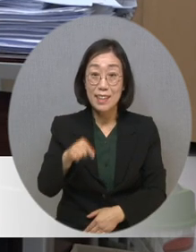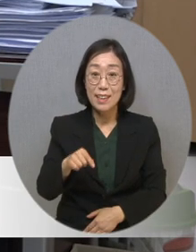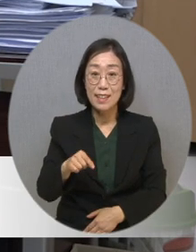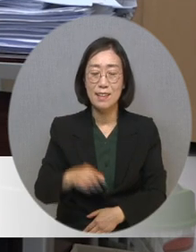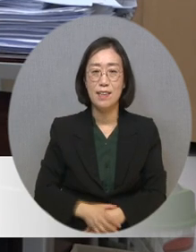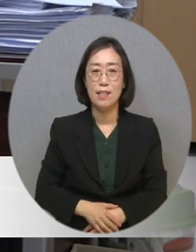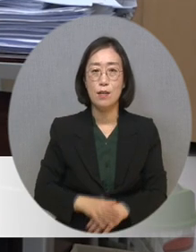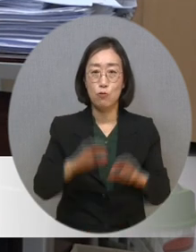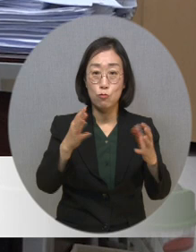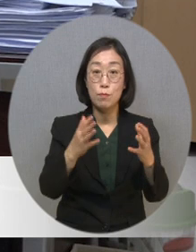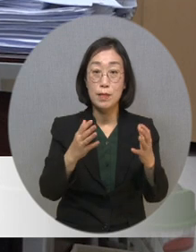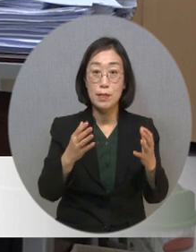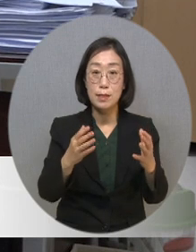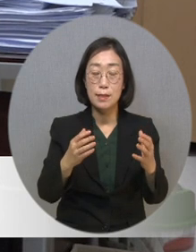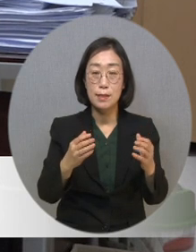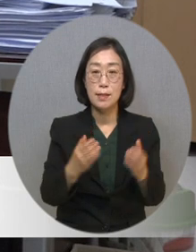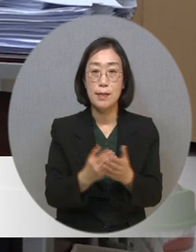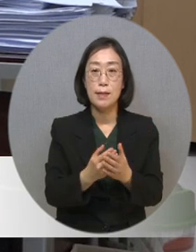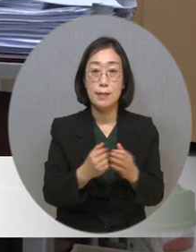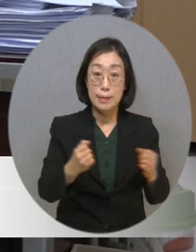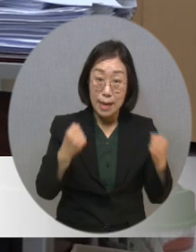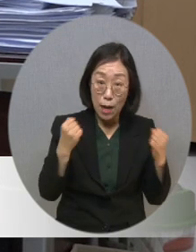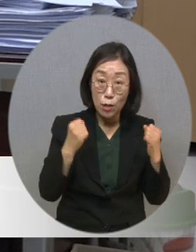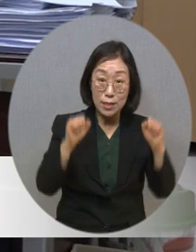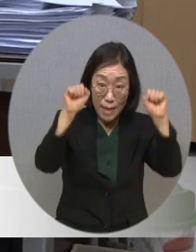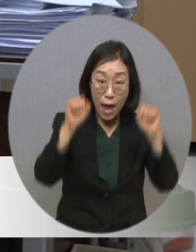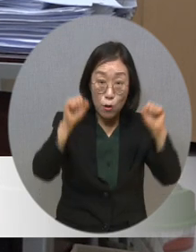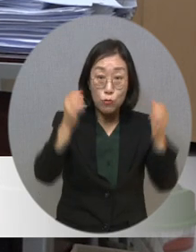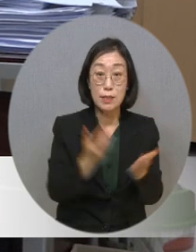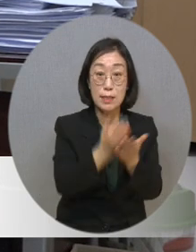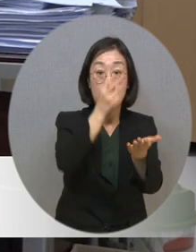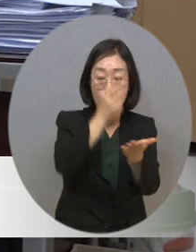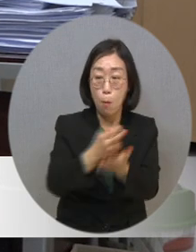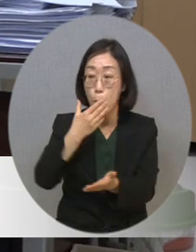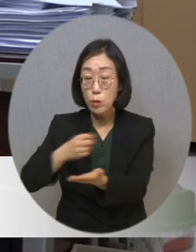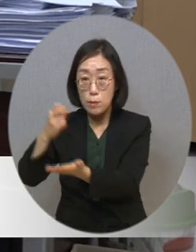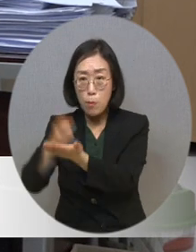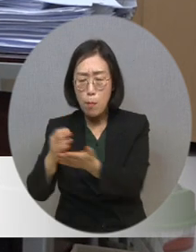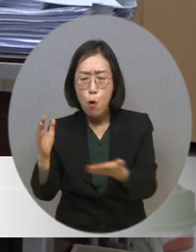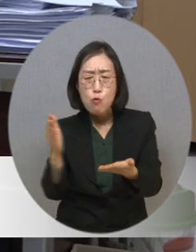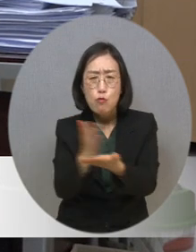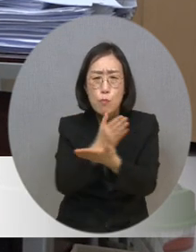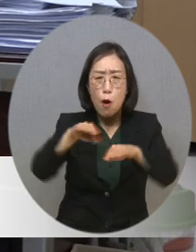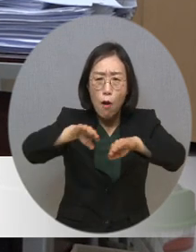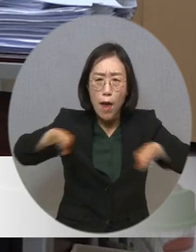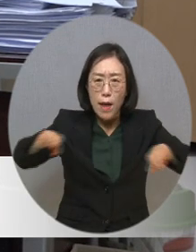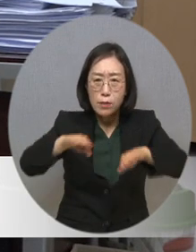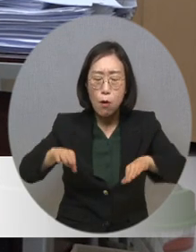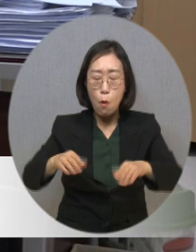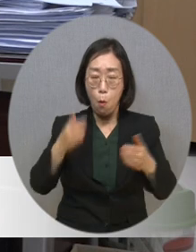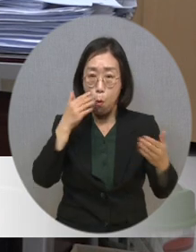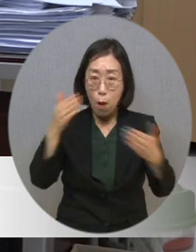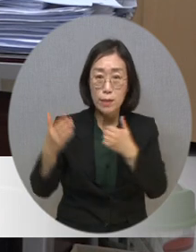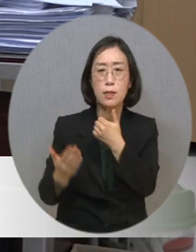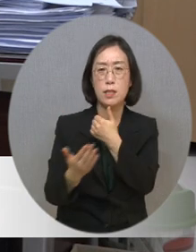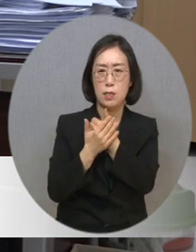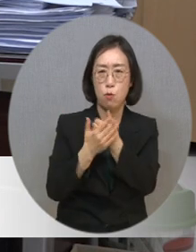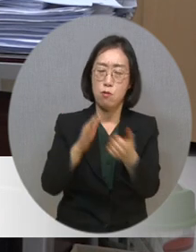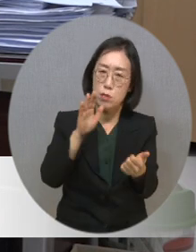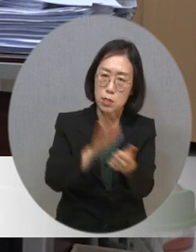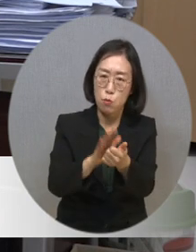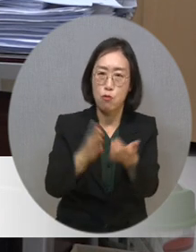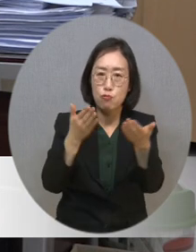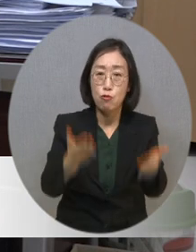체육 진흥법과 복지법과 좀 구별해서 장애인 체육이 정확하게 지원을 받을 수 있는